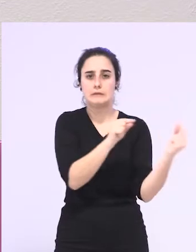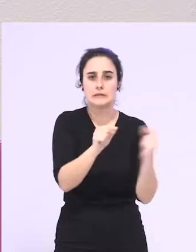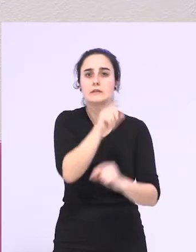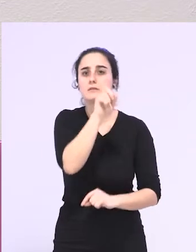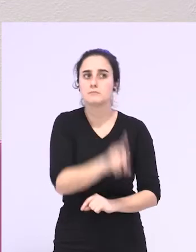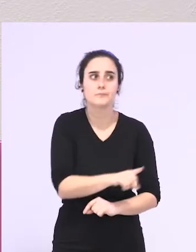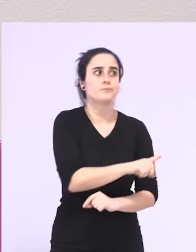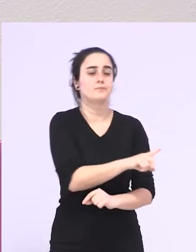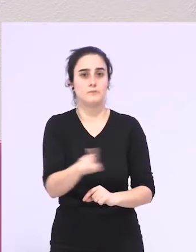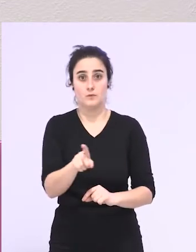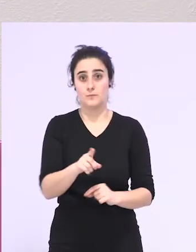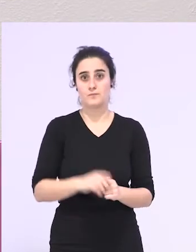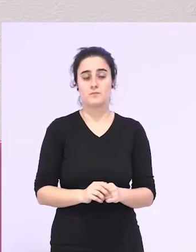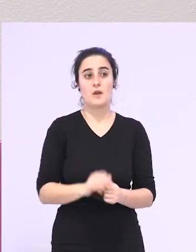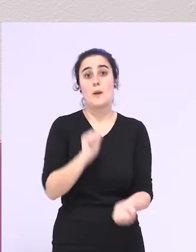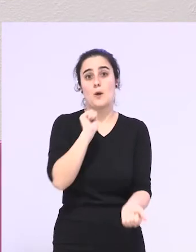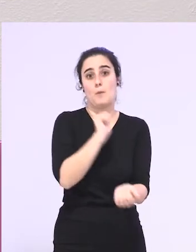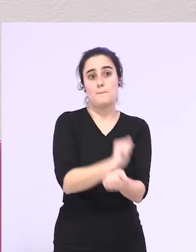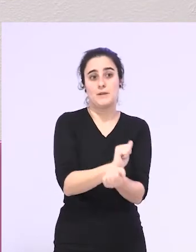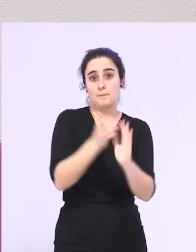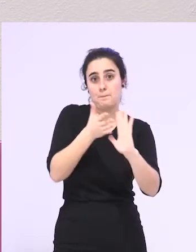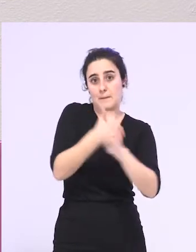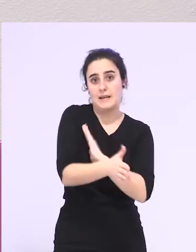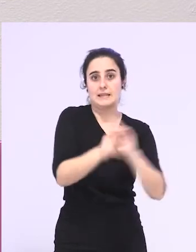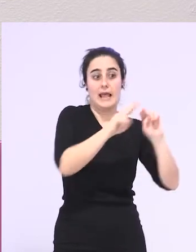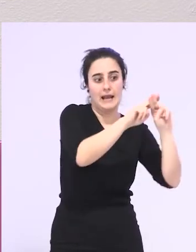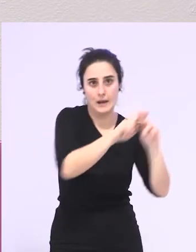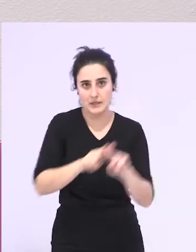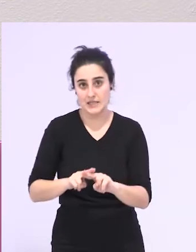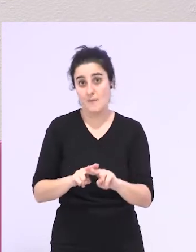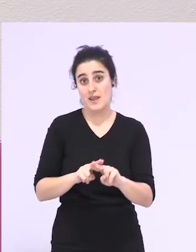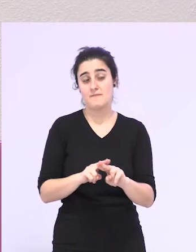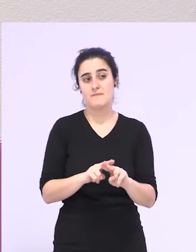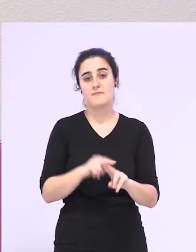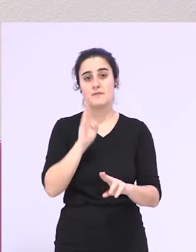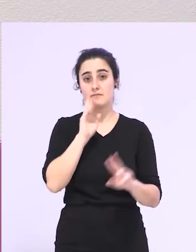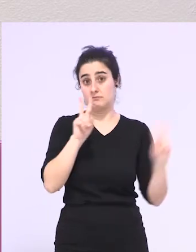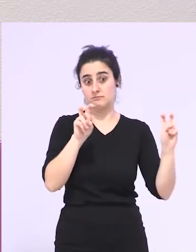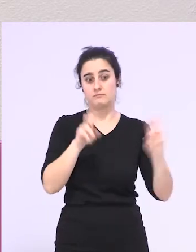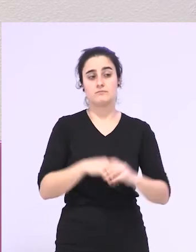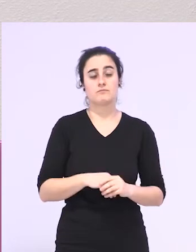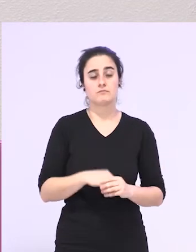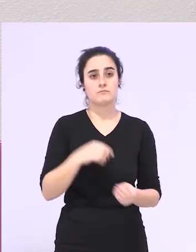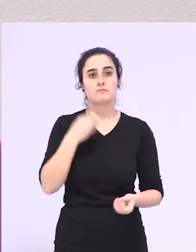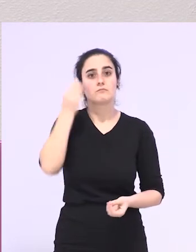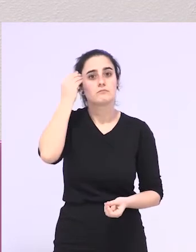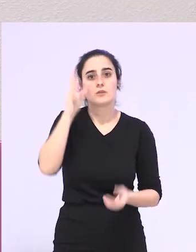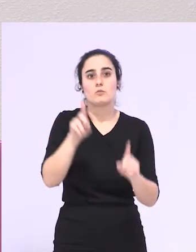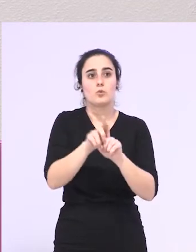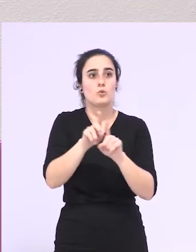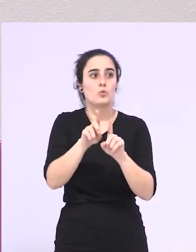ziotena gazteleraz da, presioen permanente revisable, uste dela, behin